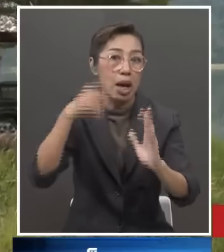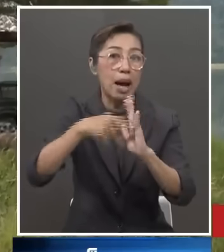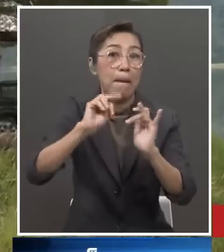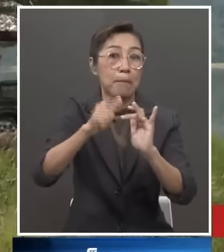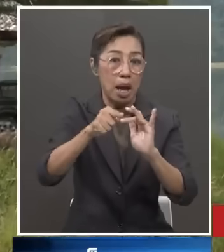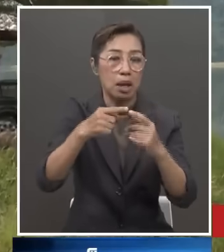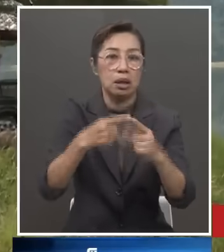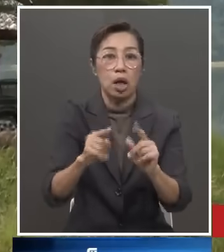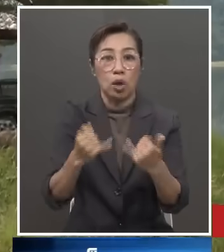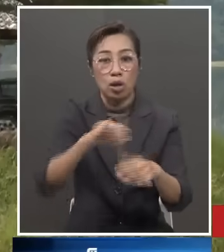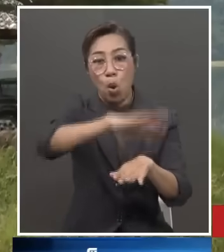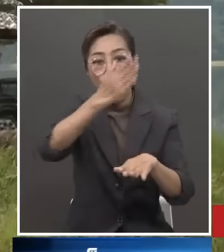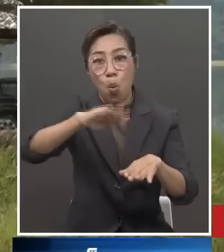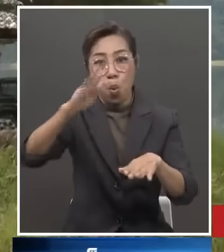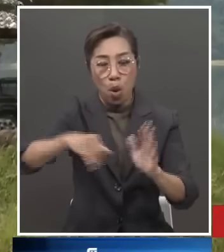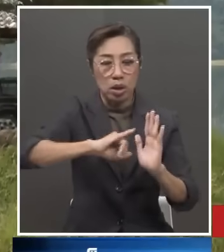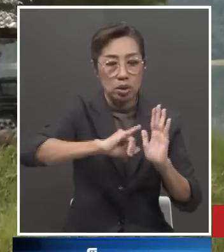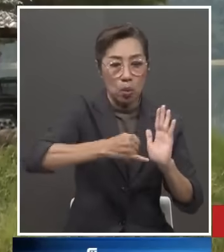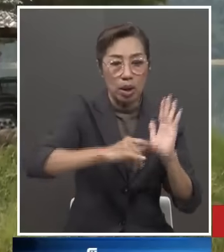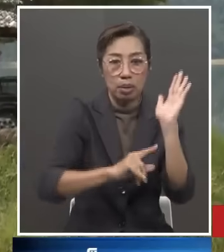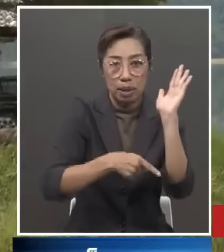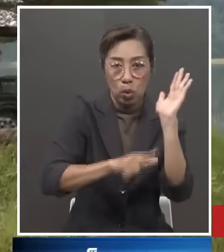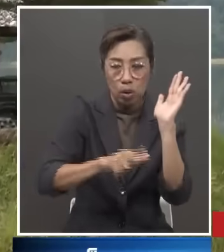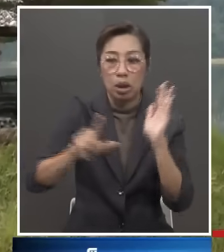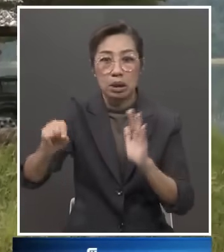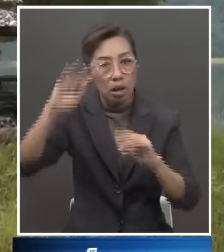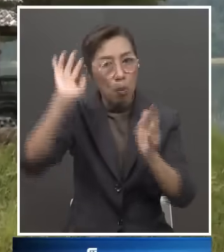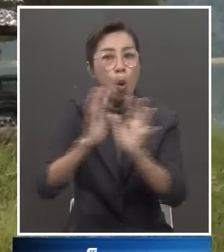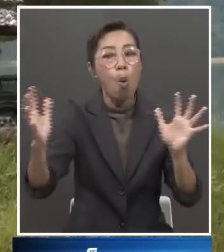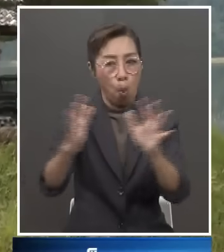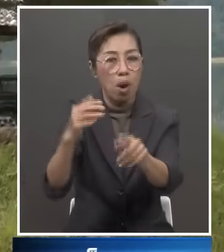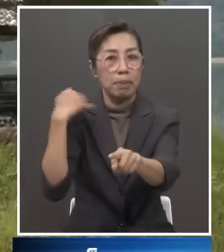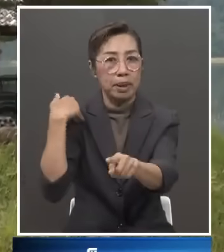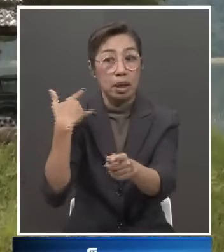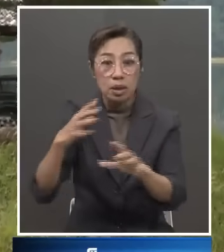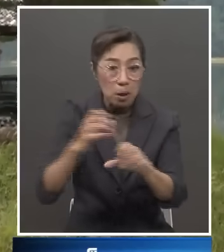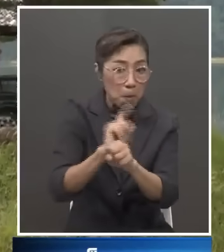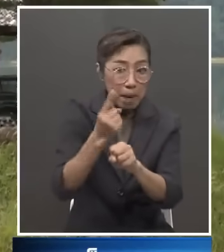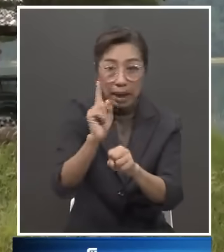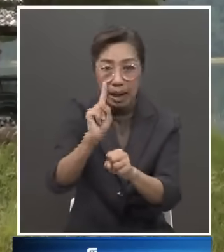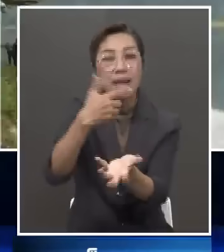หมดยังคงปักหลักอยู่ทั้ง 2จังหวัดหากมีความคืบหน้าที่ชัดเจนจะรายงานเข้าไปให้ทราบอีกครั้งหนึ่งค่ะ